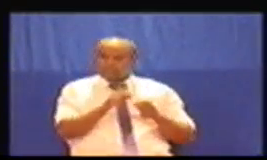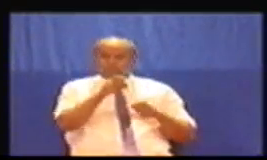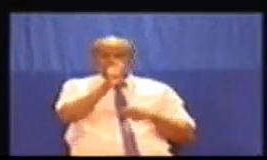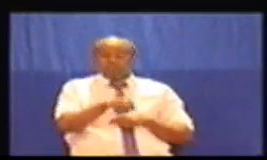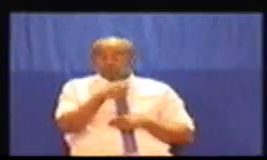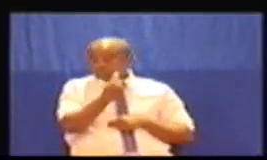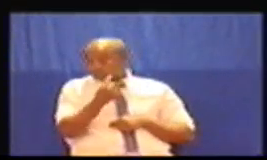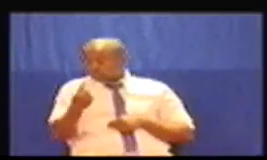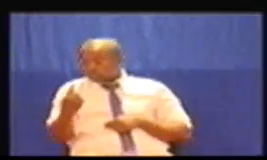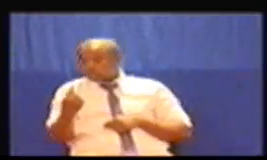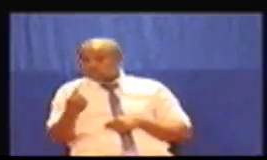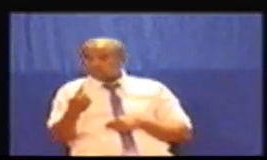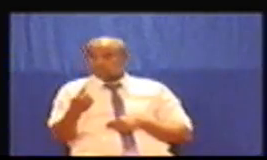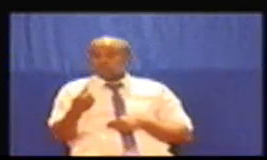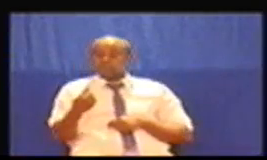moja